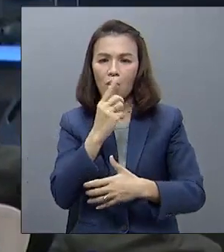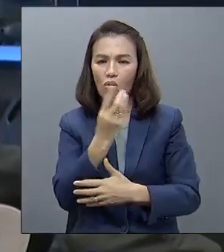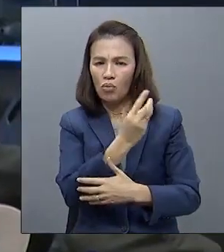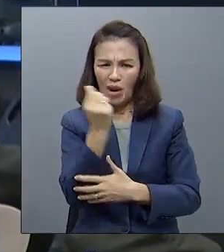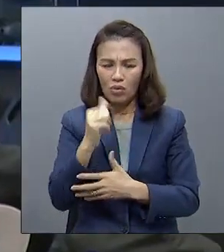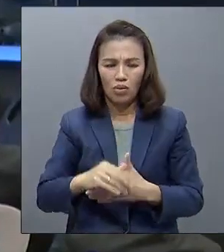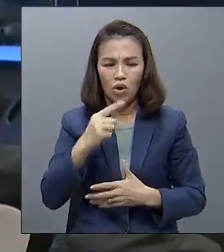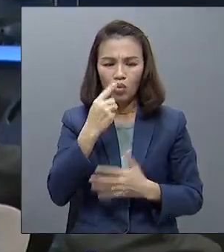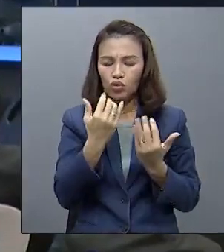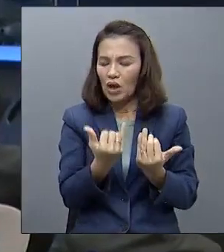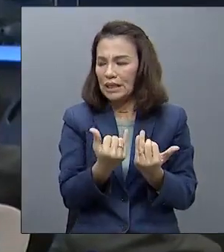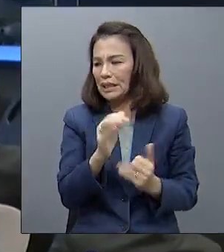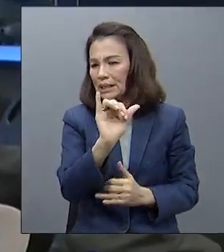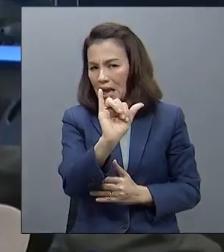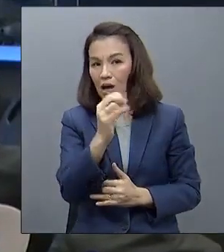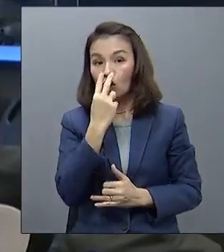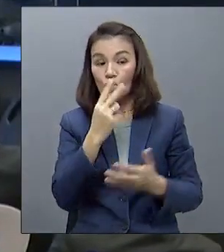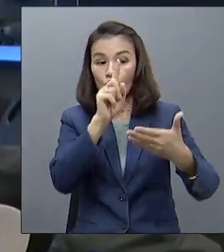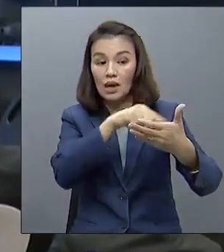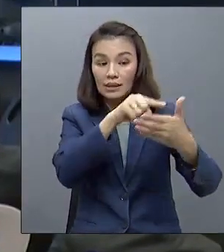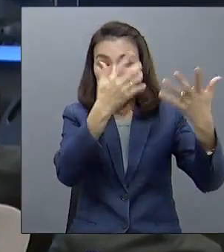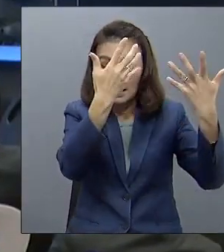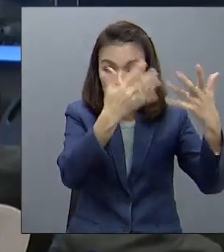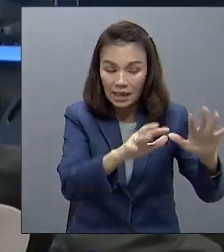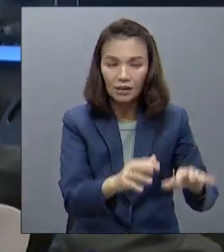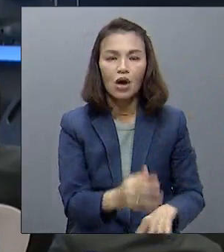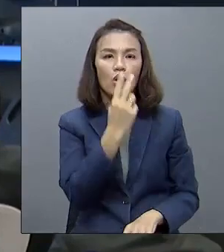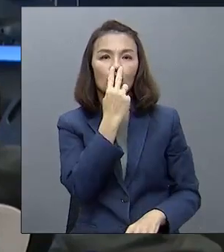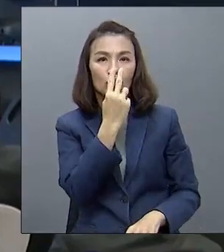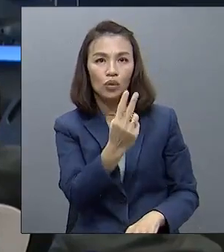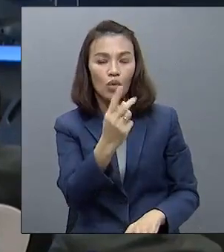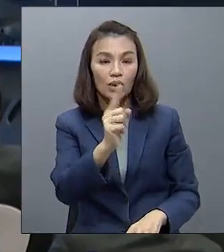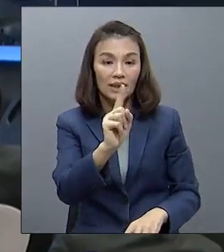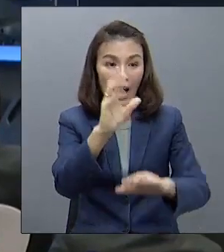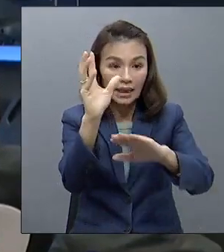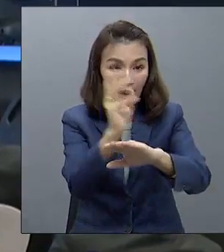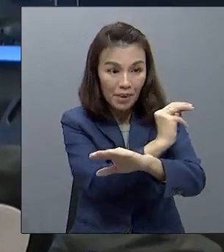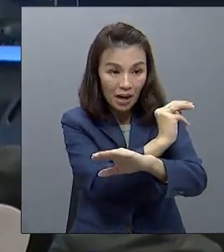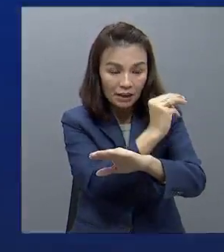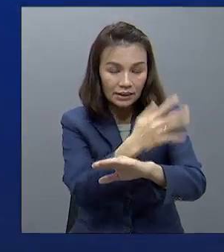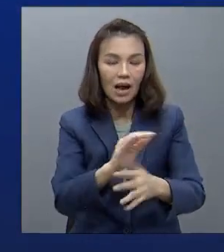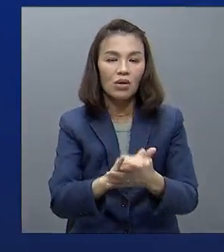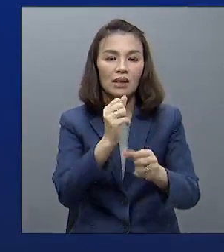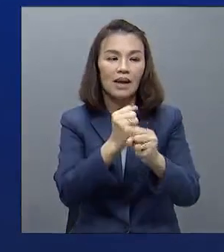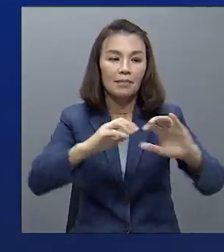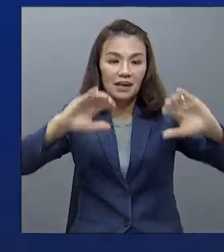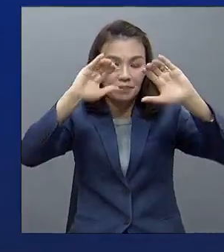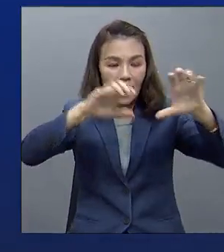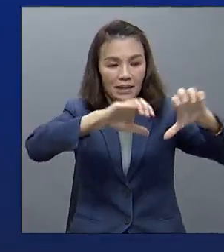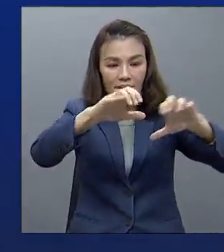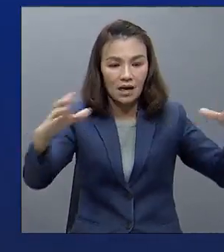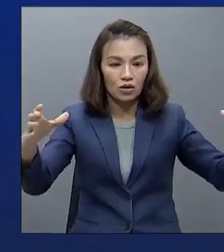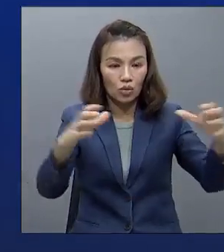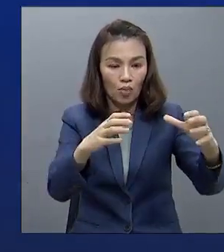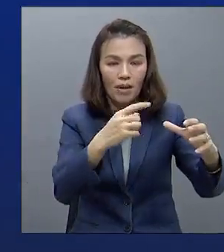จะพูดคงต้องรอดูหลังการเลือกตั้งนะคะว่าพรรคการเมืองใดจะได้เป็นแกนนำแล้วก็จับขั้วจัดตั้งรัฐบาลค่ะใครที่จะได้